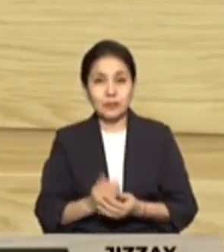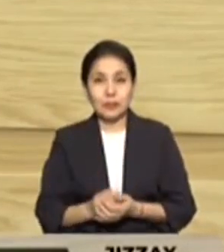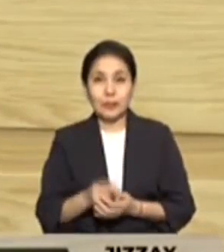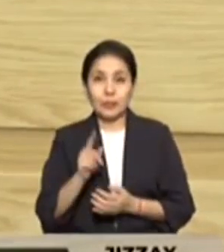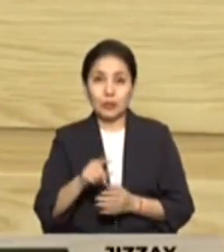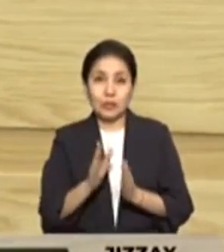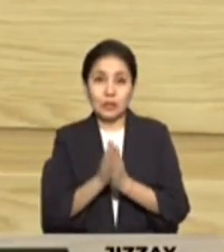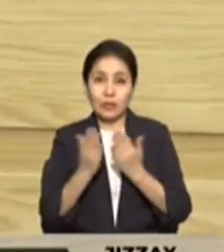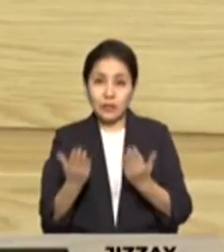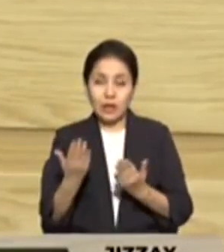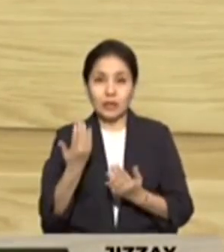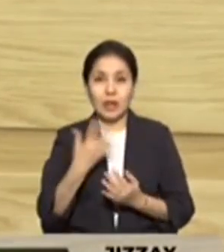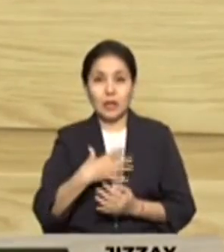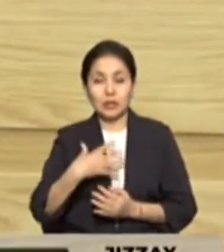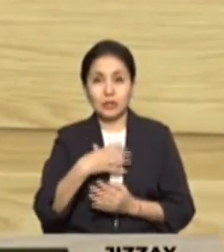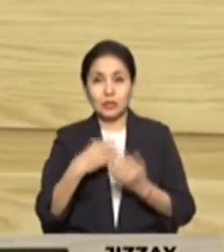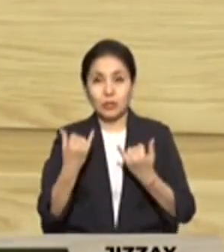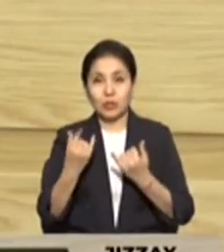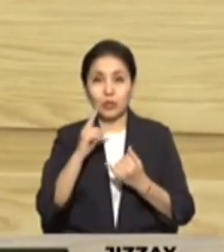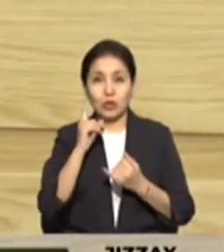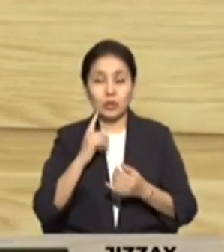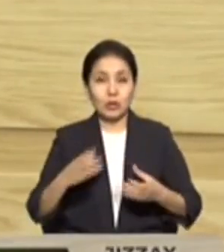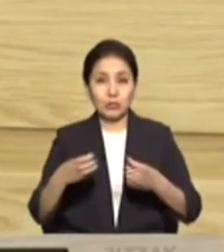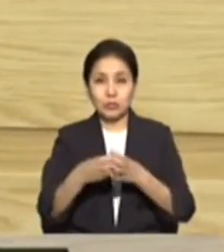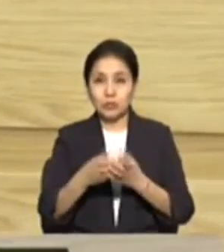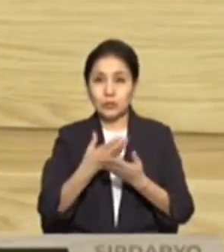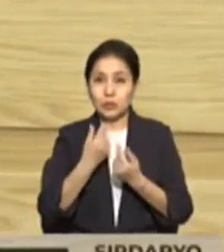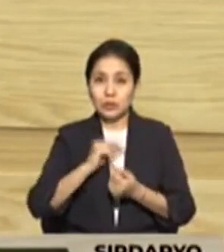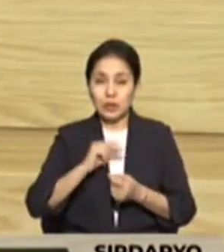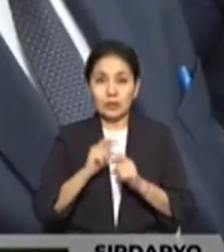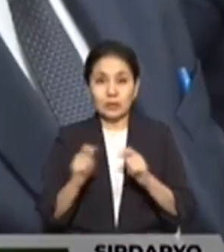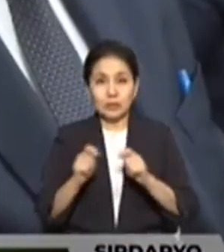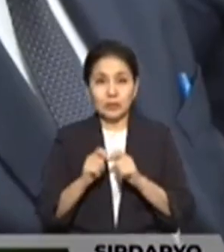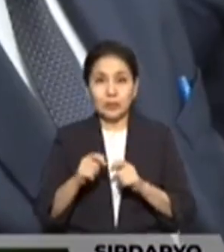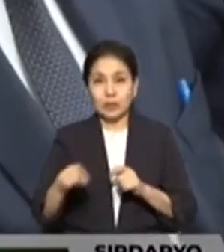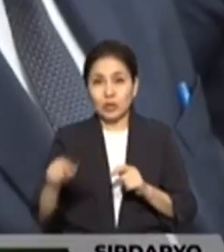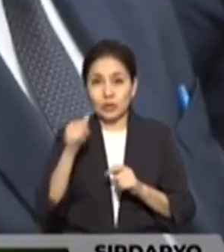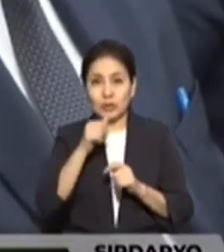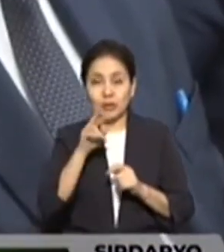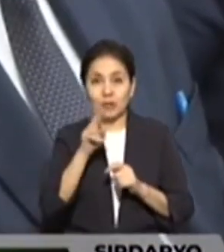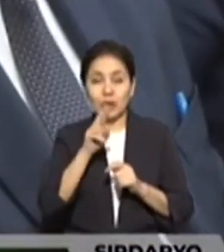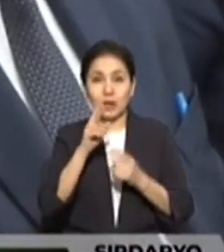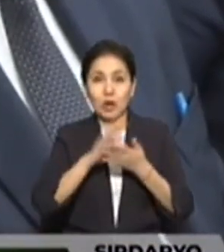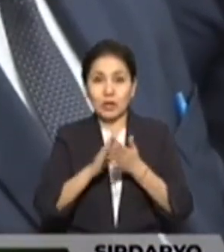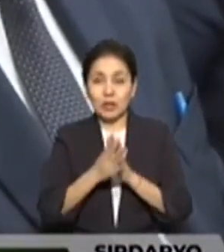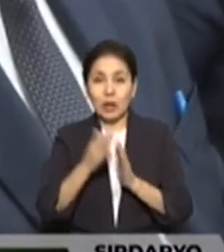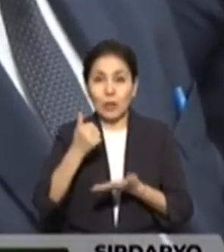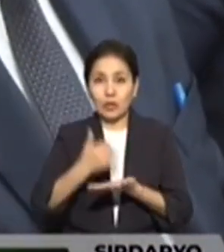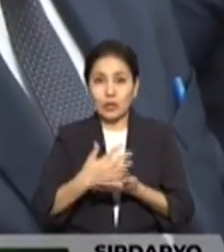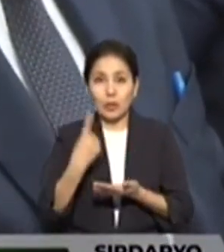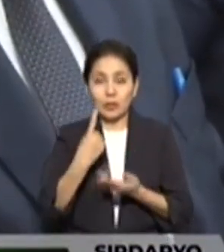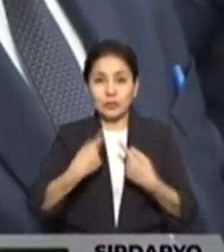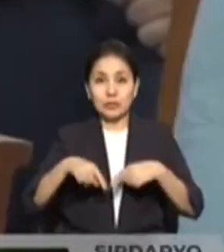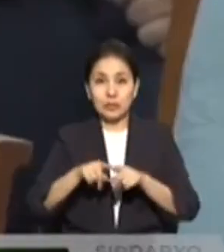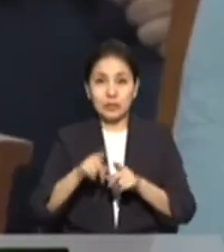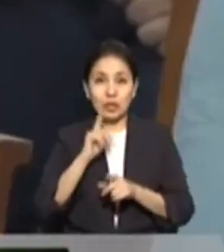o'sha daftar bo'yicha, keyin asosiy bugungi kunda uyushmagan yoshlar bo'yicha ishlarni tashkil qilganmiz. Joriy yilning 1-yanvar holatiga poytaxtning 1